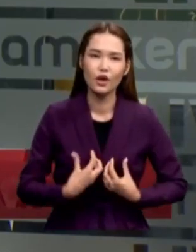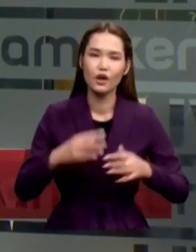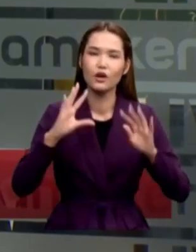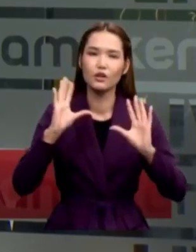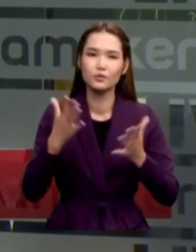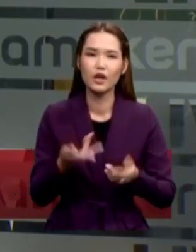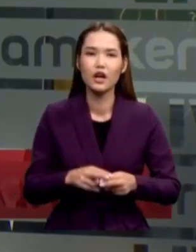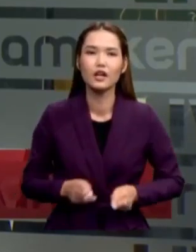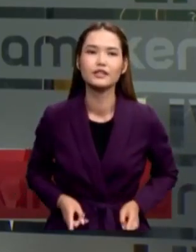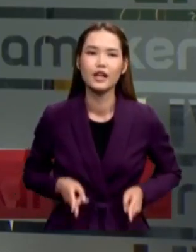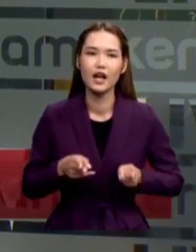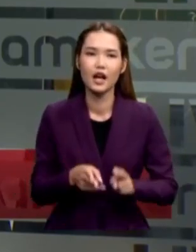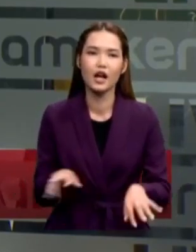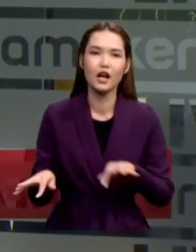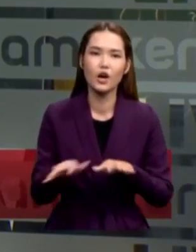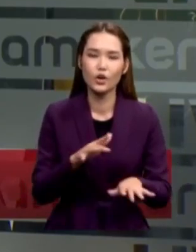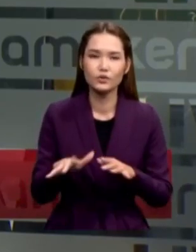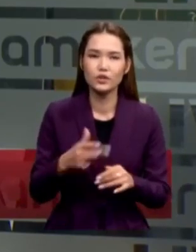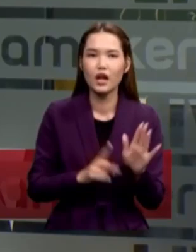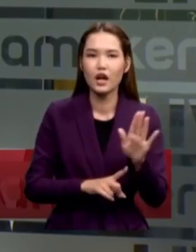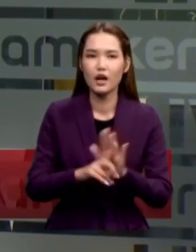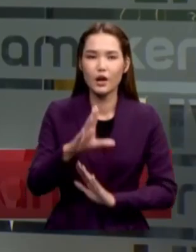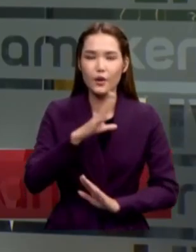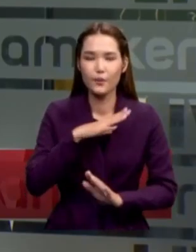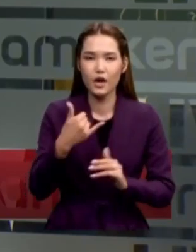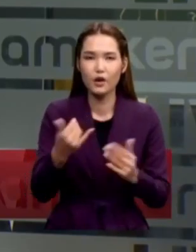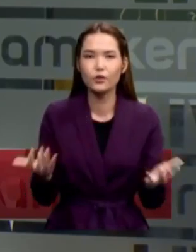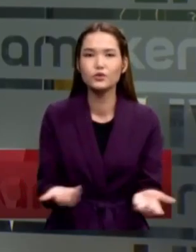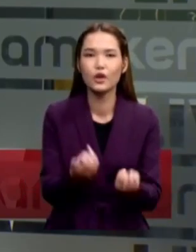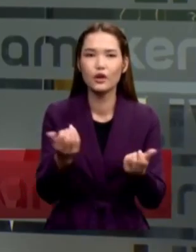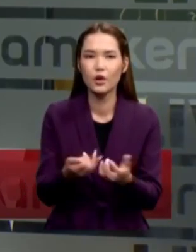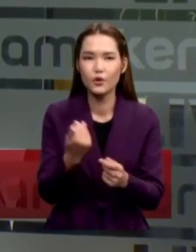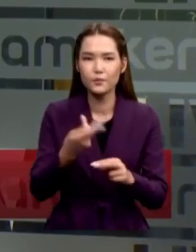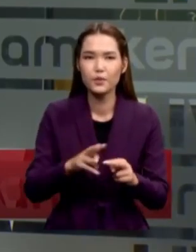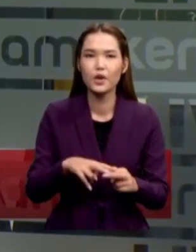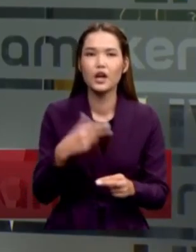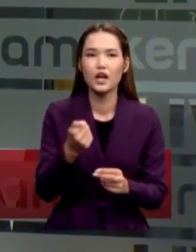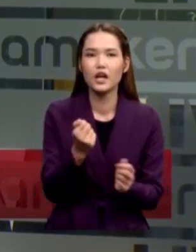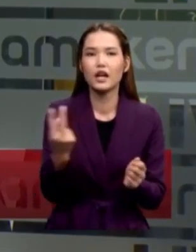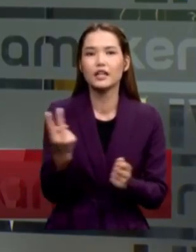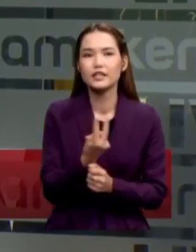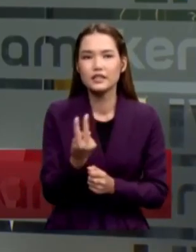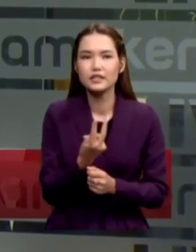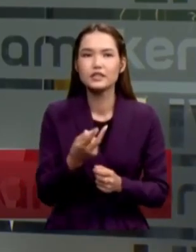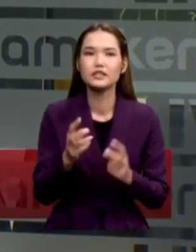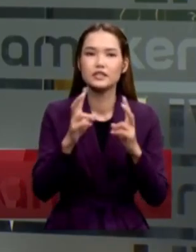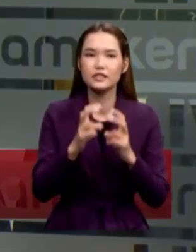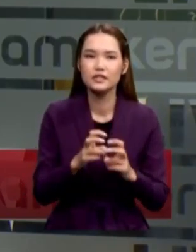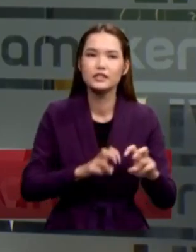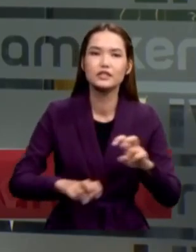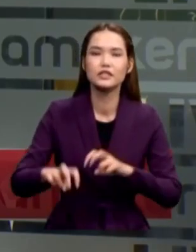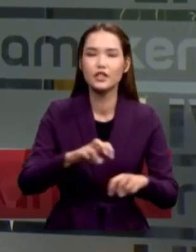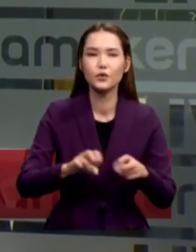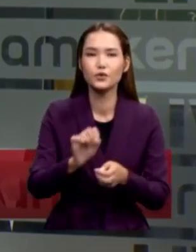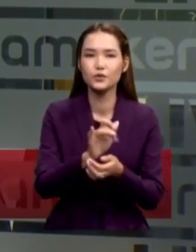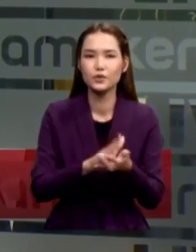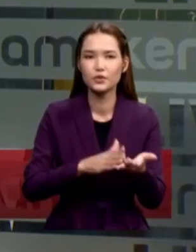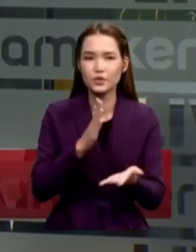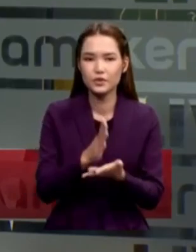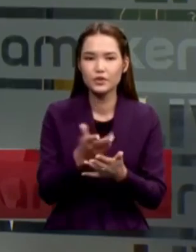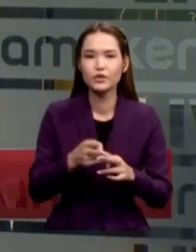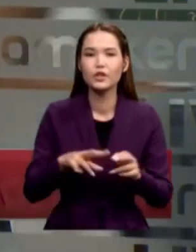жағдай бойынша қылмыстық іс қозғалып тергеу басталды. Ал құтқарушылар болса әлі екі кеншіні іздестіруді